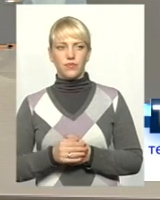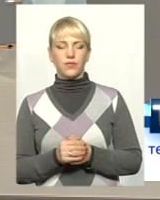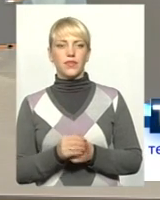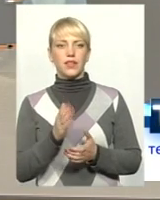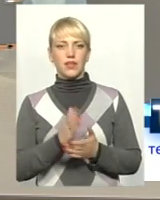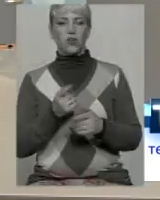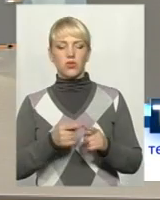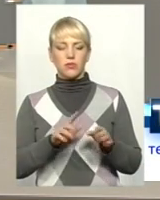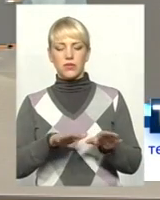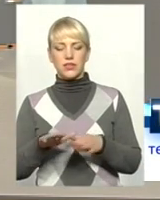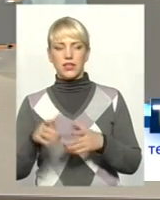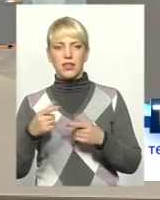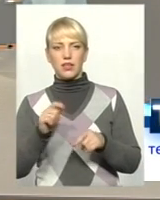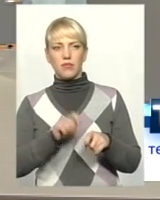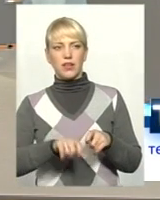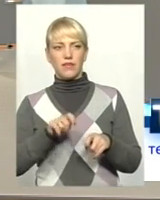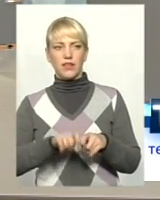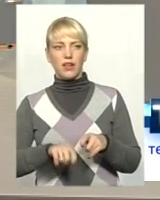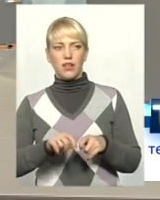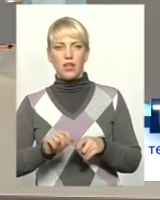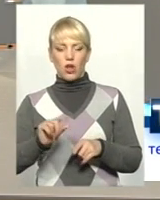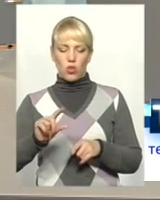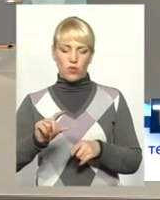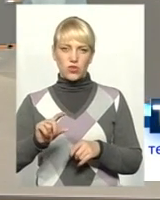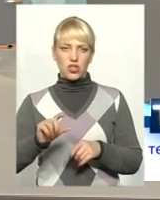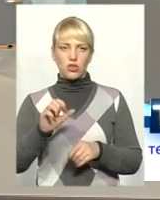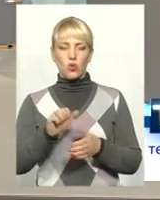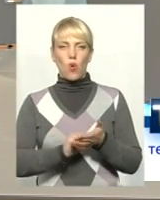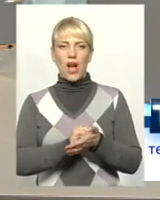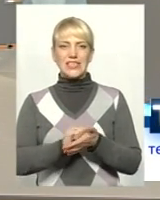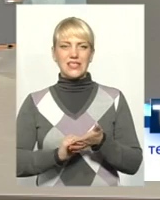оті місця, де перевіряли товщину асфальту,